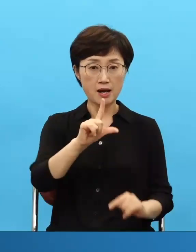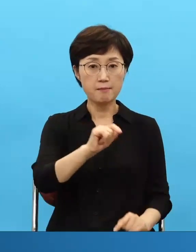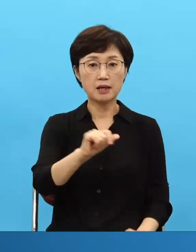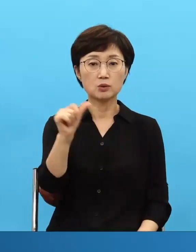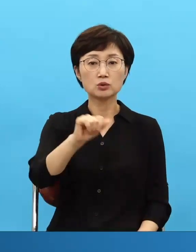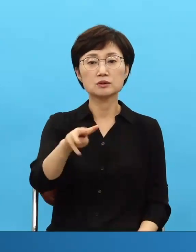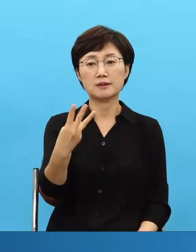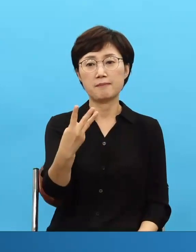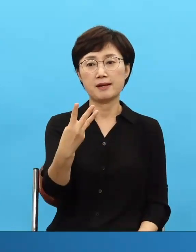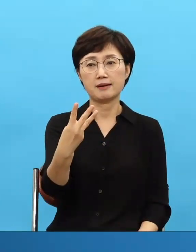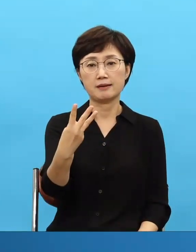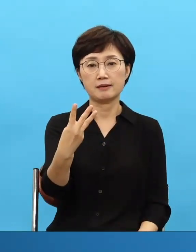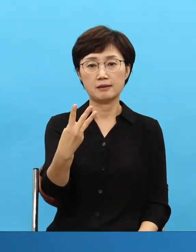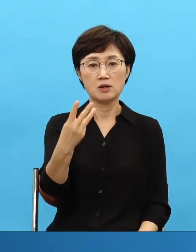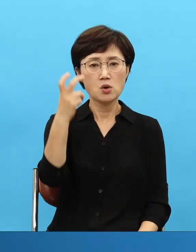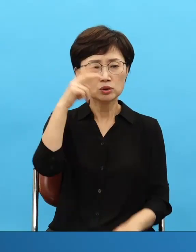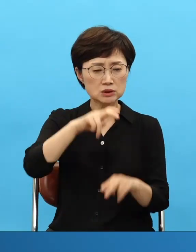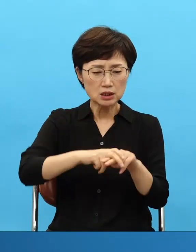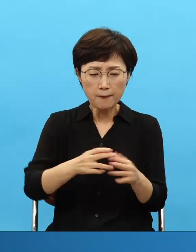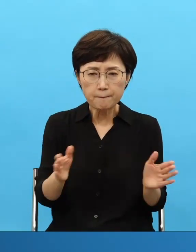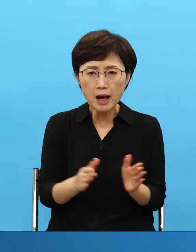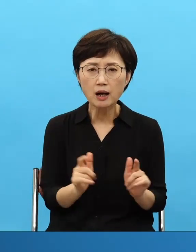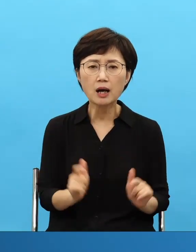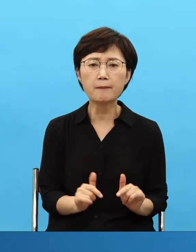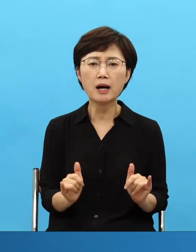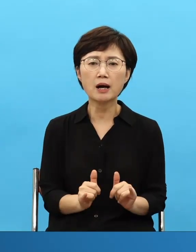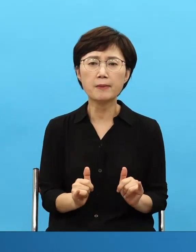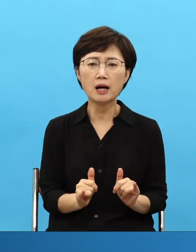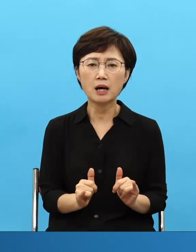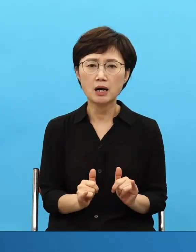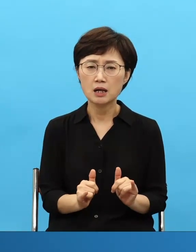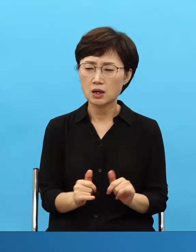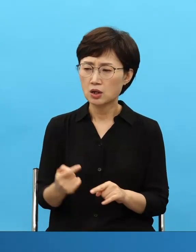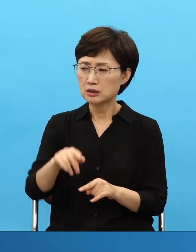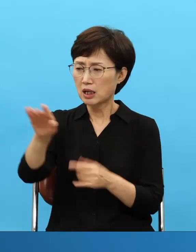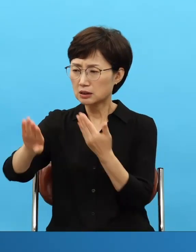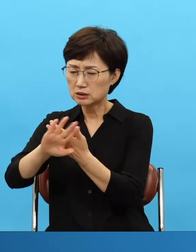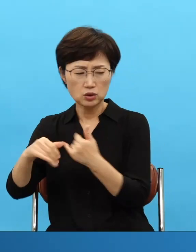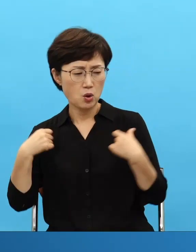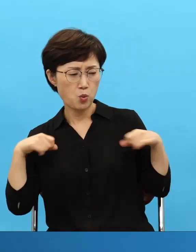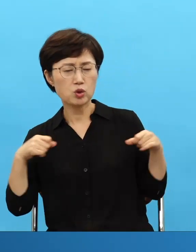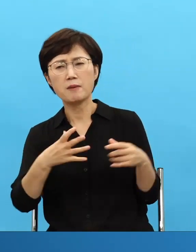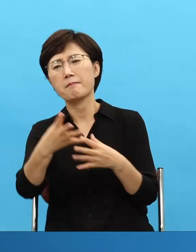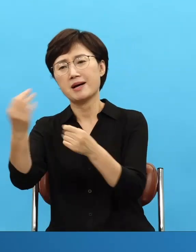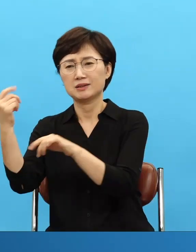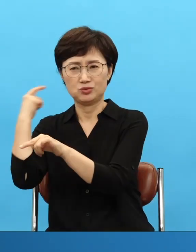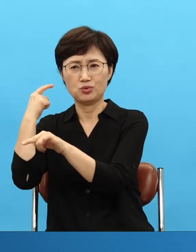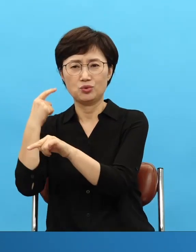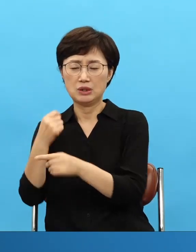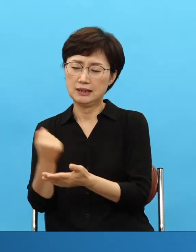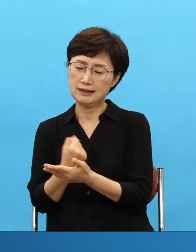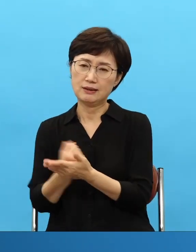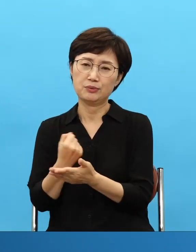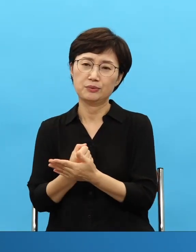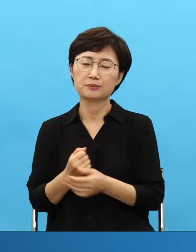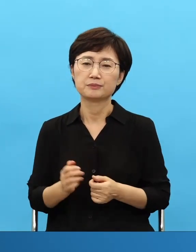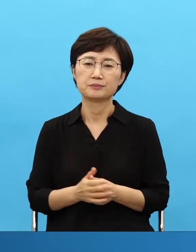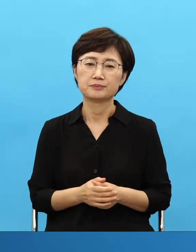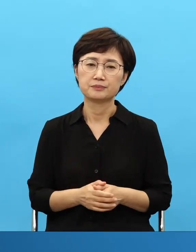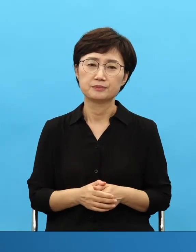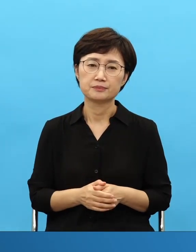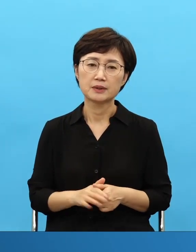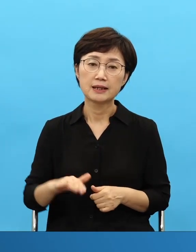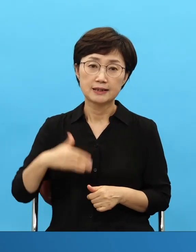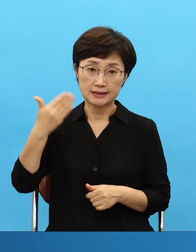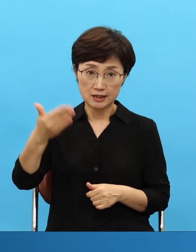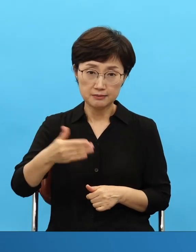랩넌트들이 모였습니다. 혹시나 자리가 협소할까봐 오지 못한 교회와 랩넌트들도 많았다고 하는데요. 너무 아쉽습니다. 다음에는